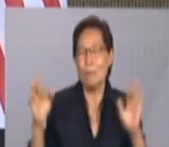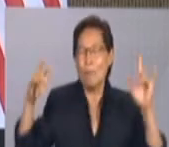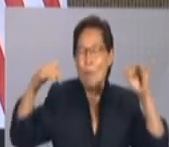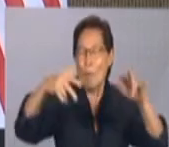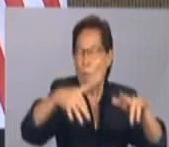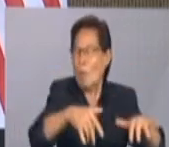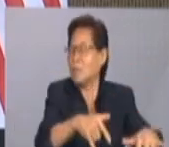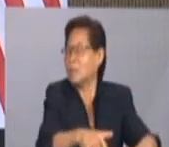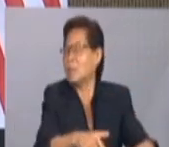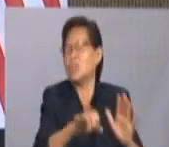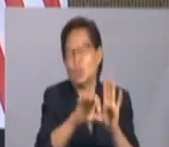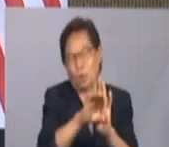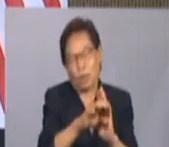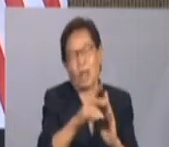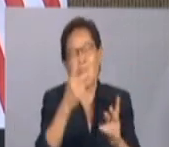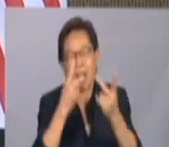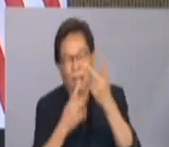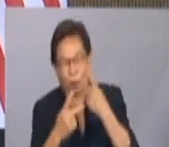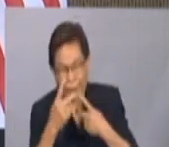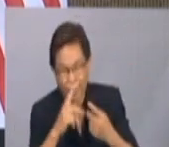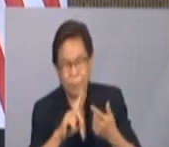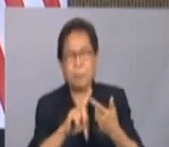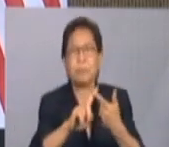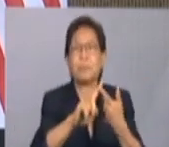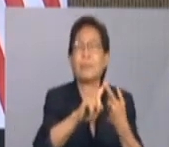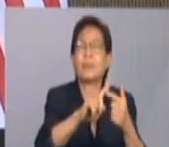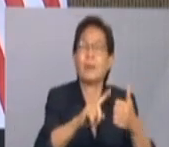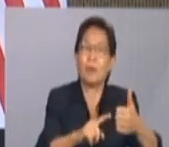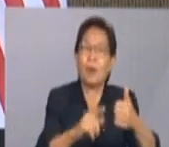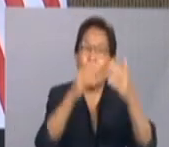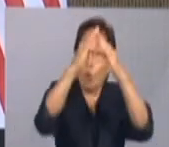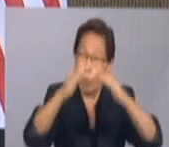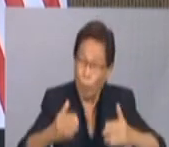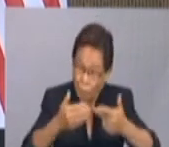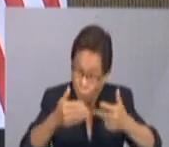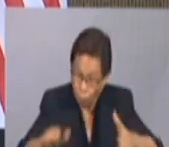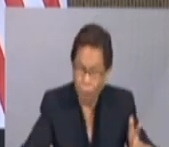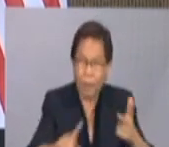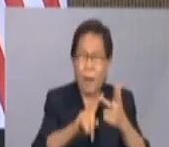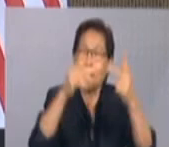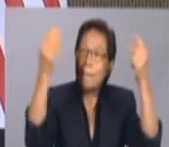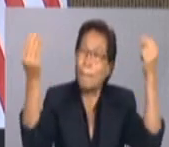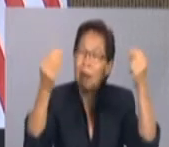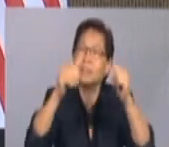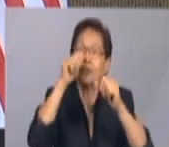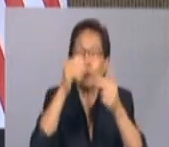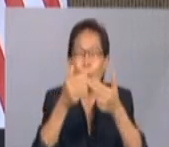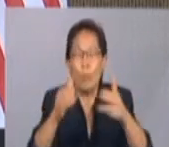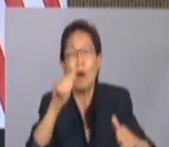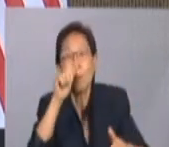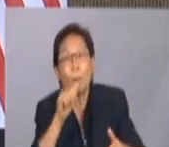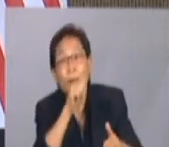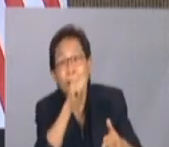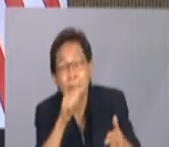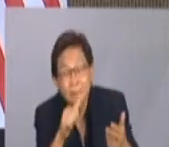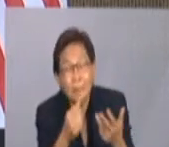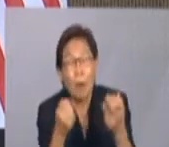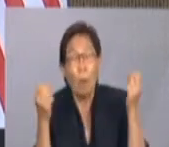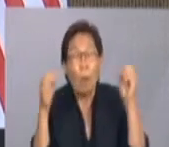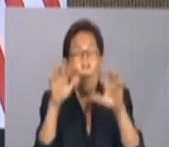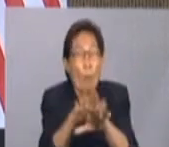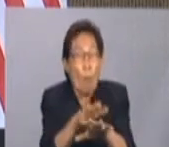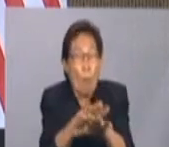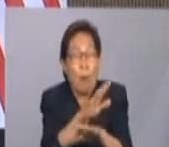perhimpunan ramai seperti kenduri kendarai rumah terbuka Majlis berbuka puasa beramai-ramai